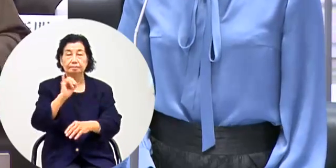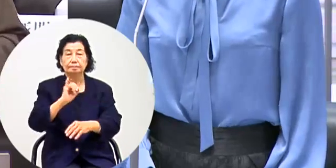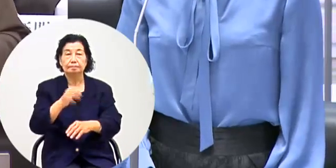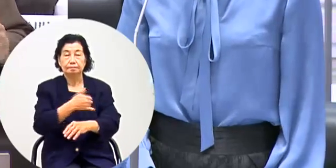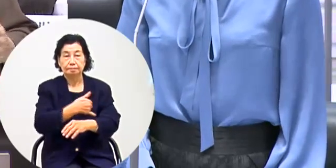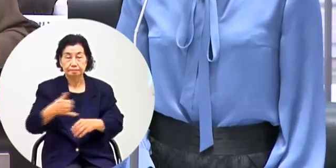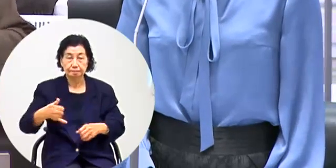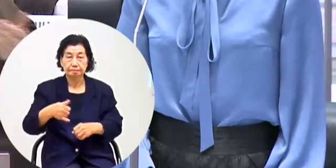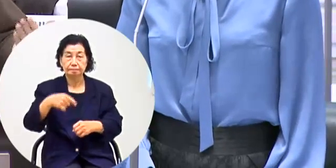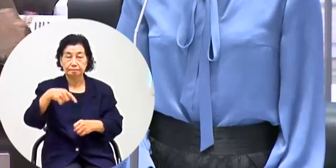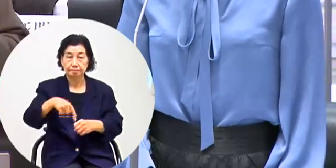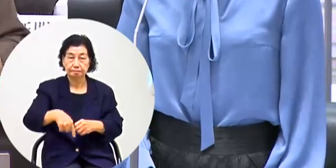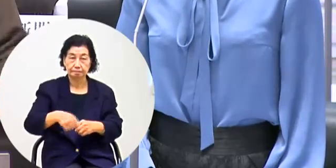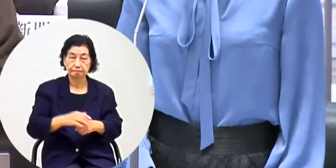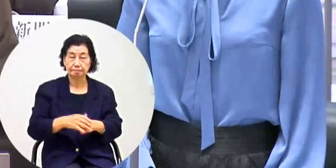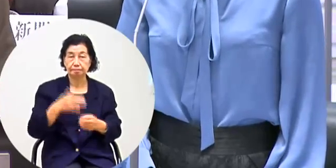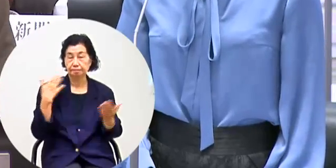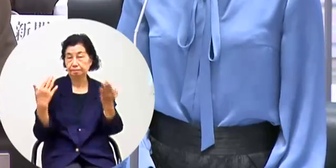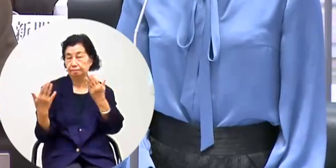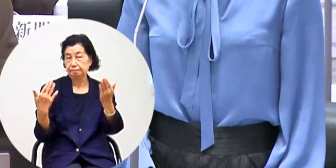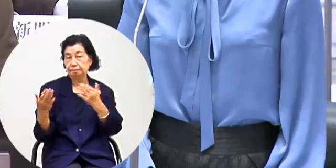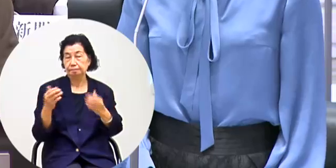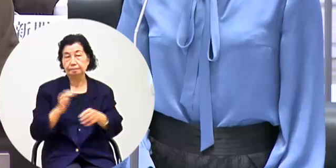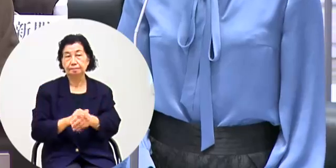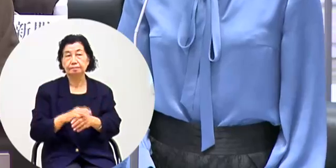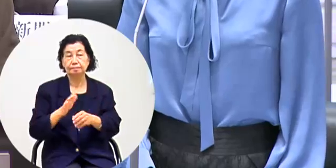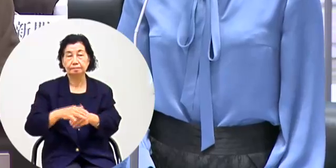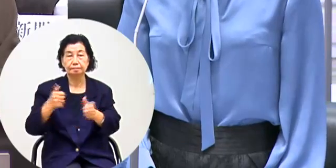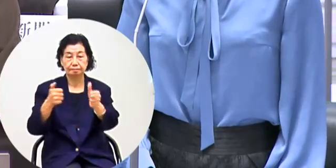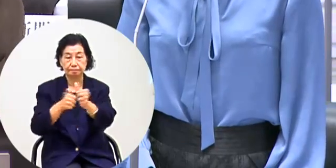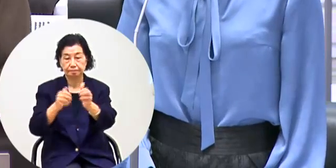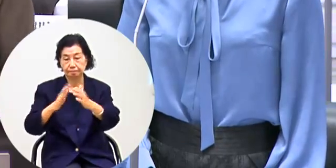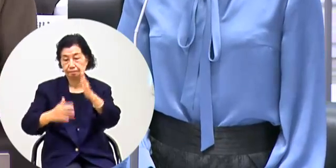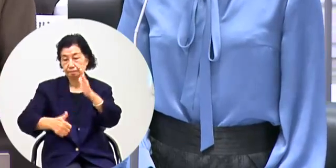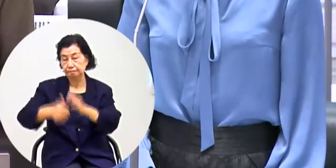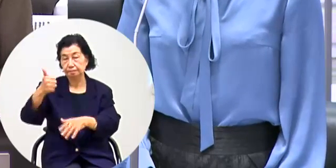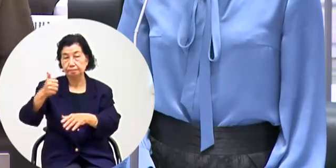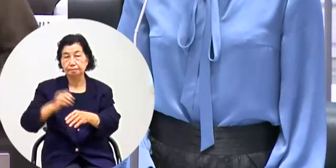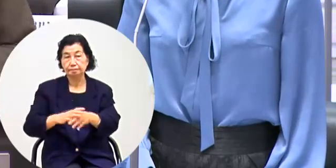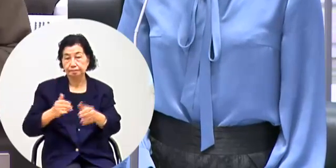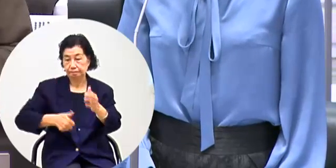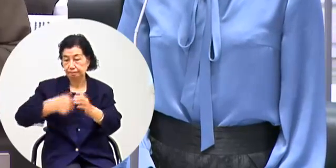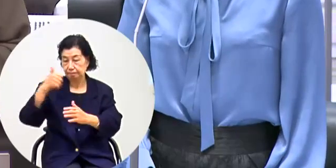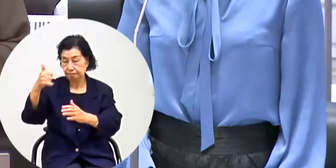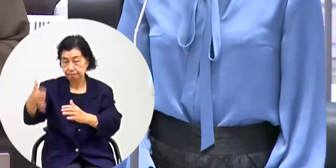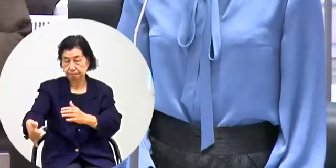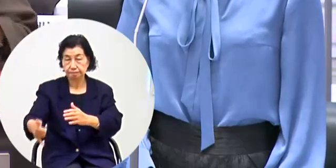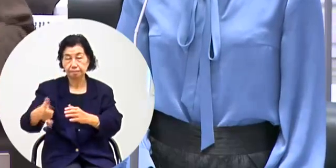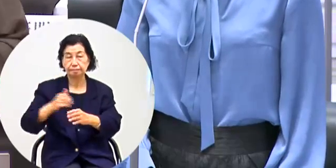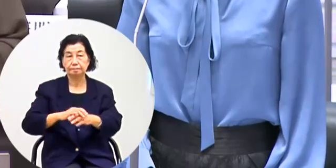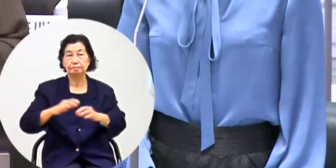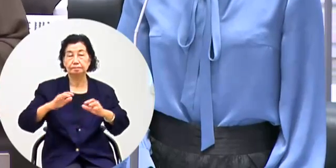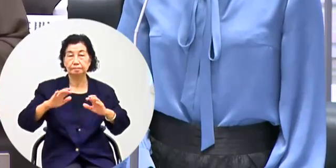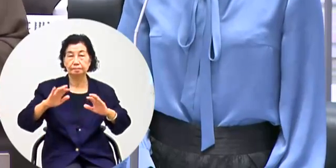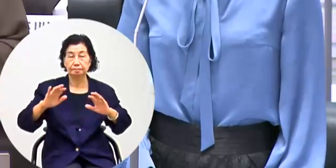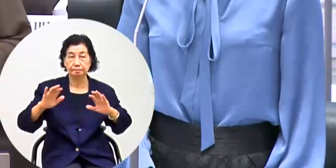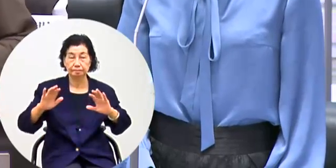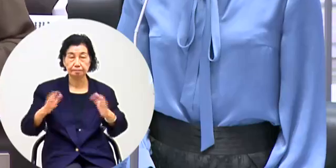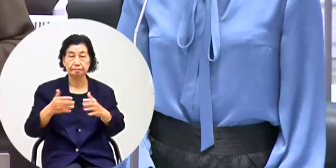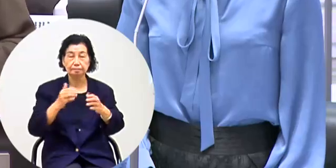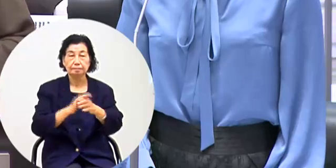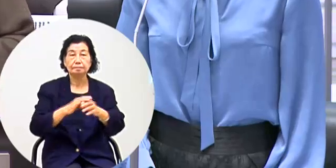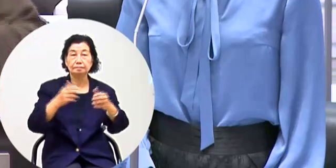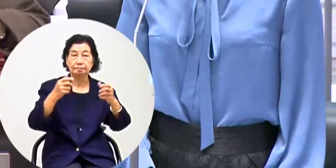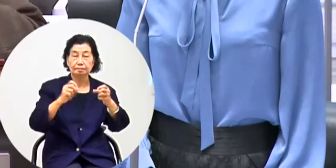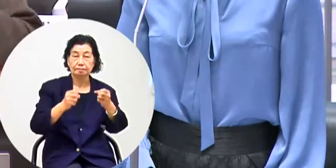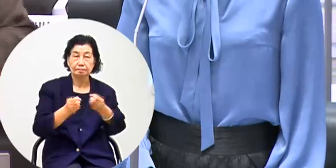后，我随时可以跟陈也来做一些说明。啊，对红毛港迁村了吼，因为感